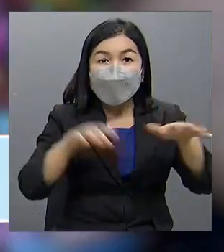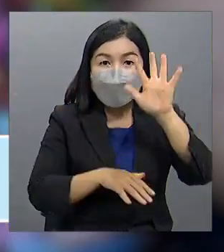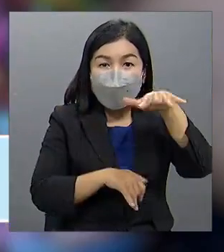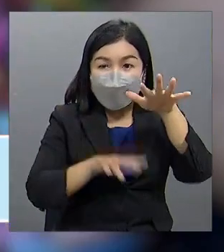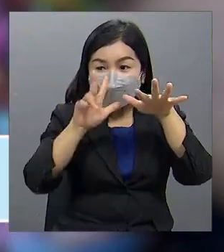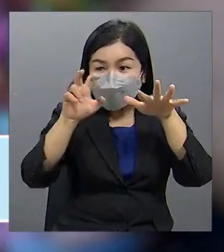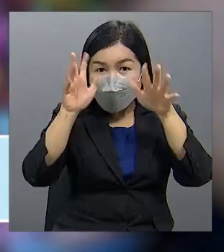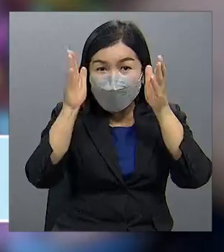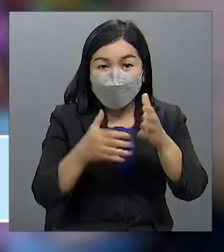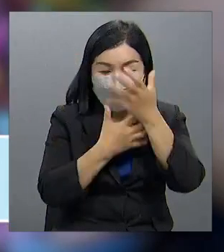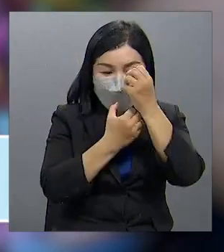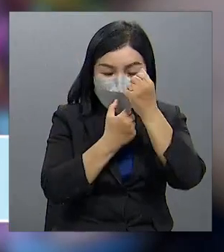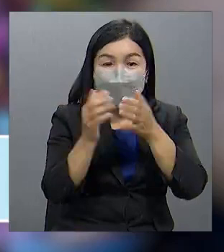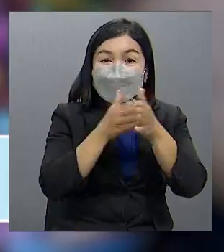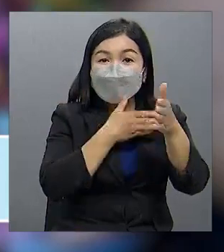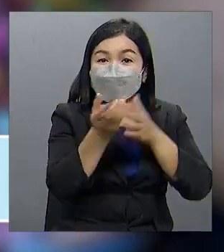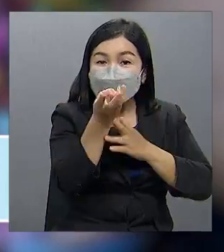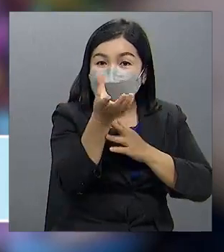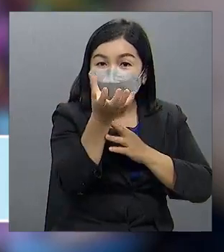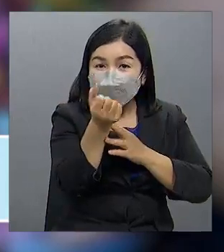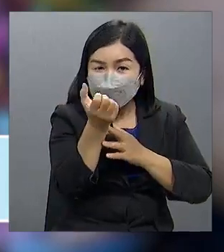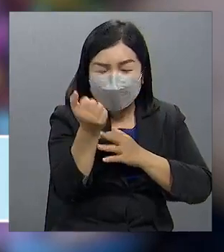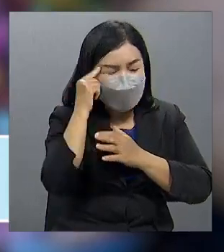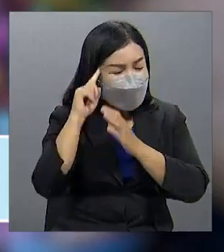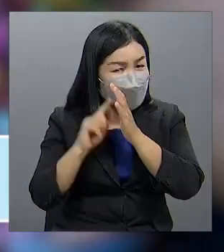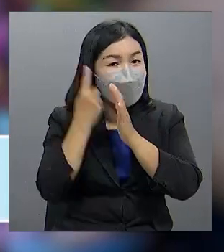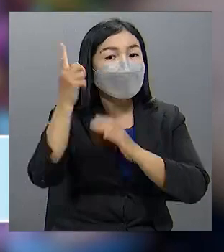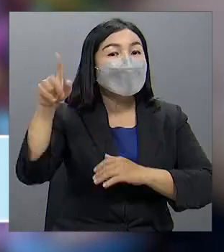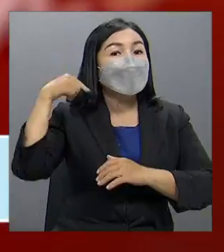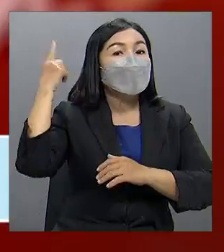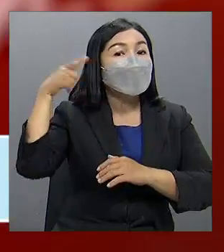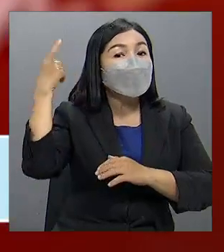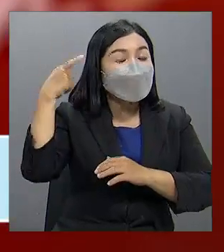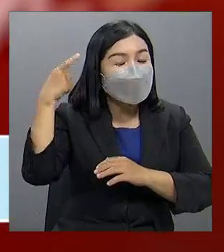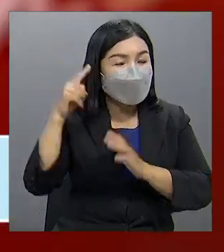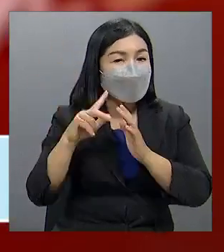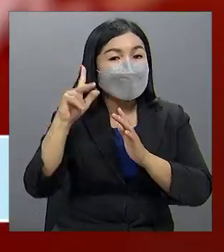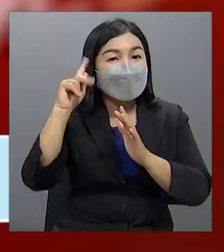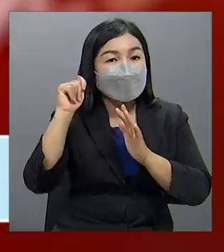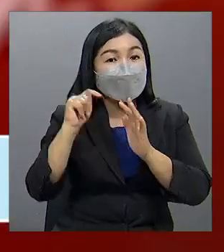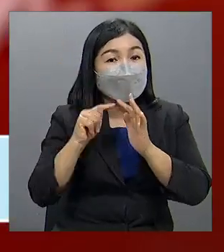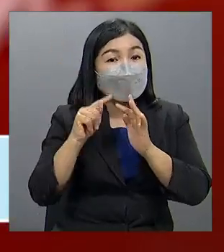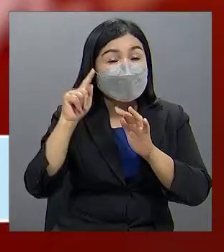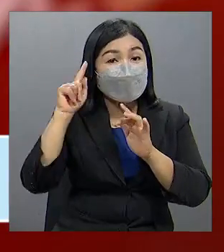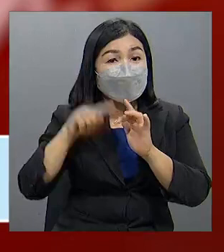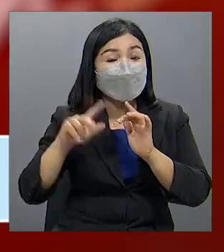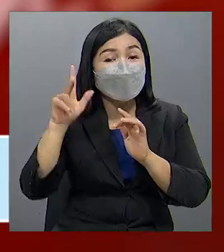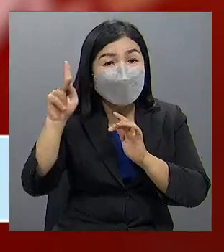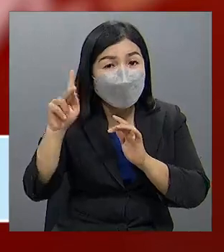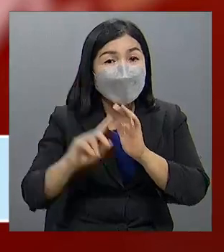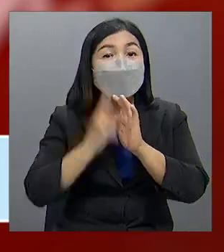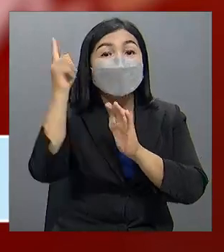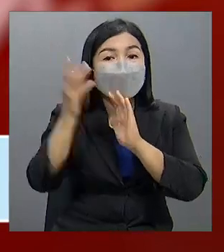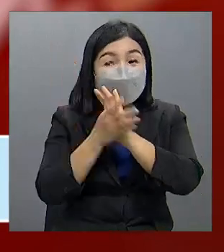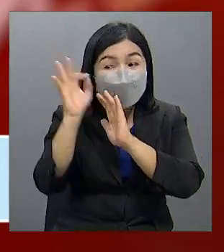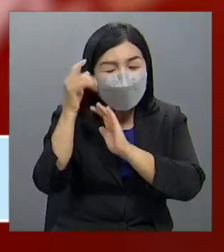าวเหนียวสีรุ้งนี้เป็นไอเดียของคุณมนทาศรีสวัสดิ์หรือว่าคุณตุ๊กคุณตุ๊กนะคะได้เล่าให้ฟังว่าไอเดียนี้มาจาก Facebook แหละเห็นว่